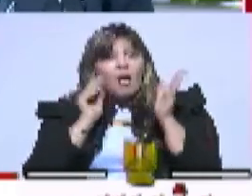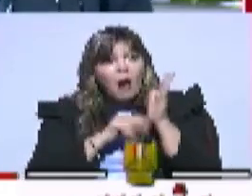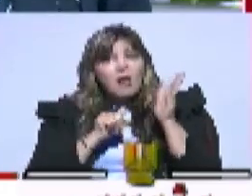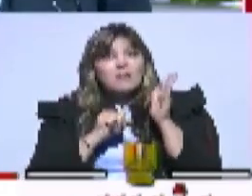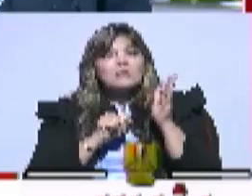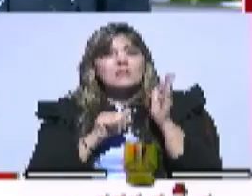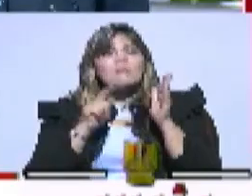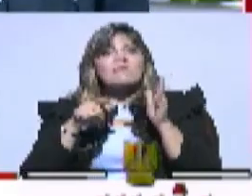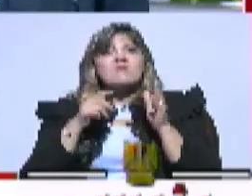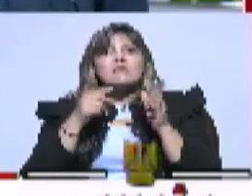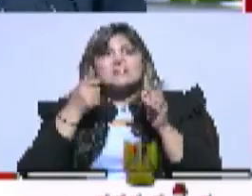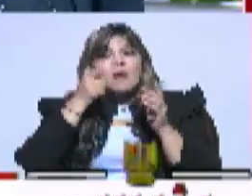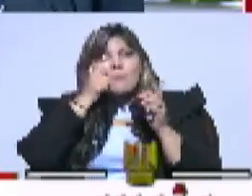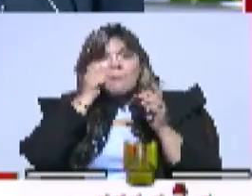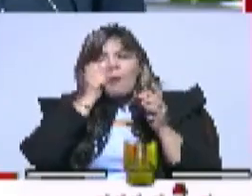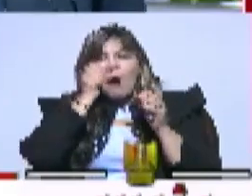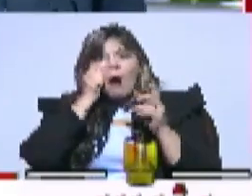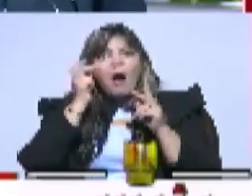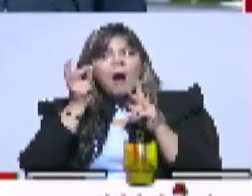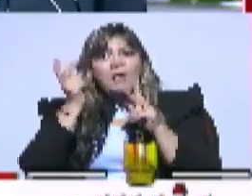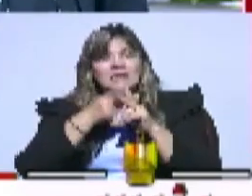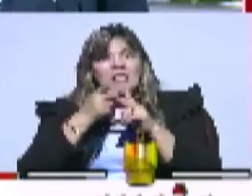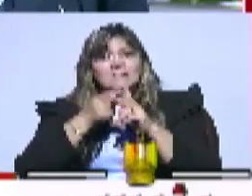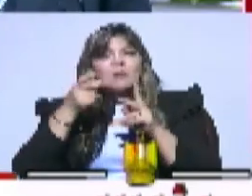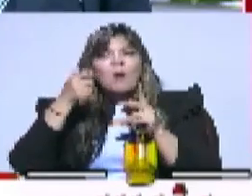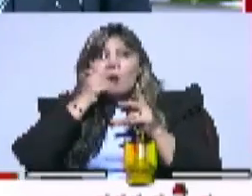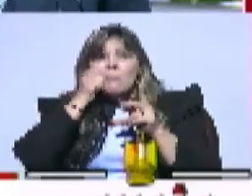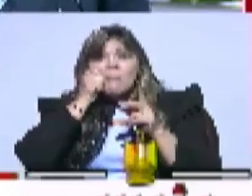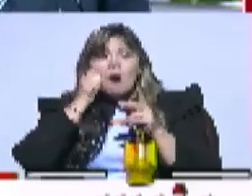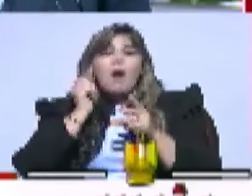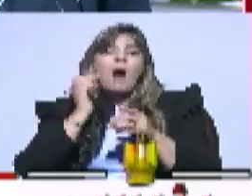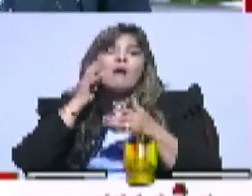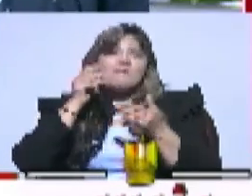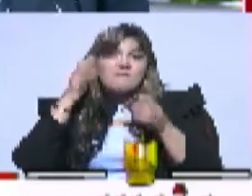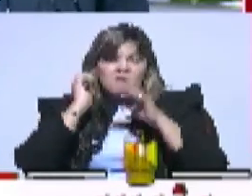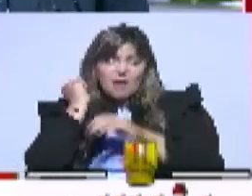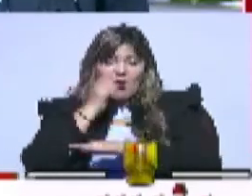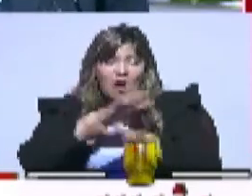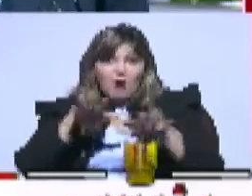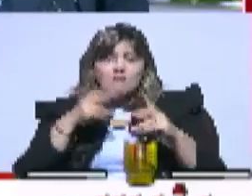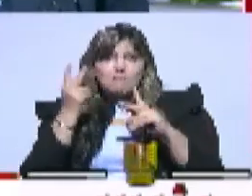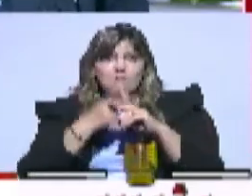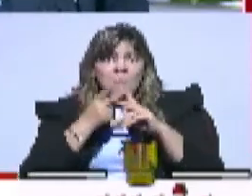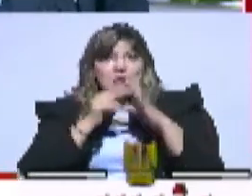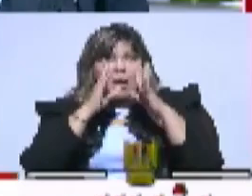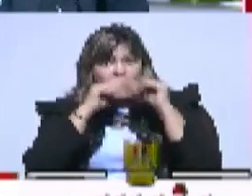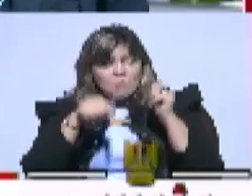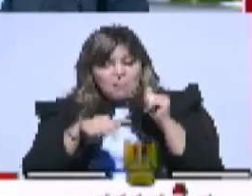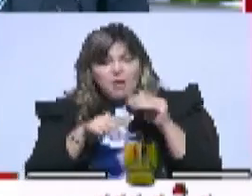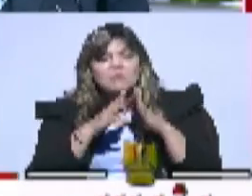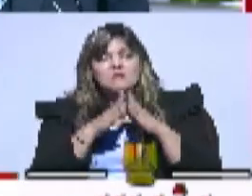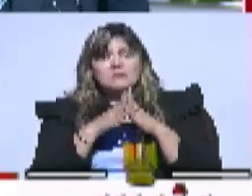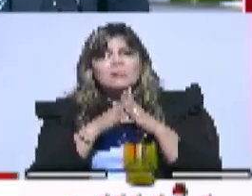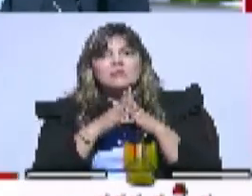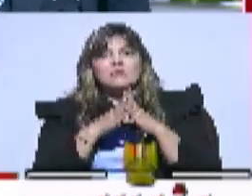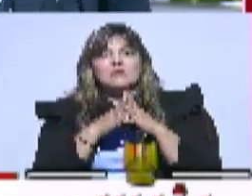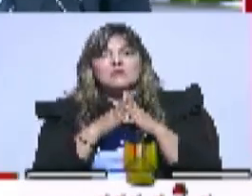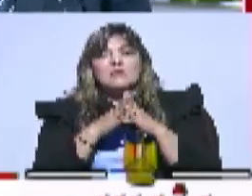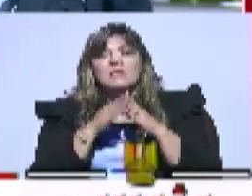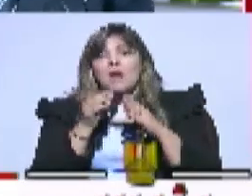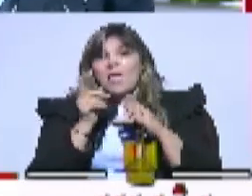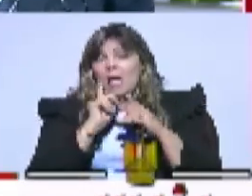أن هناك طامعين في أرضك، طامعين في مستقبلك، وعلى فكرة ليس